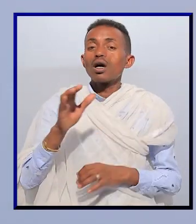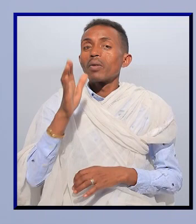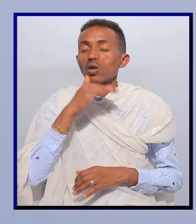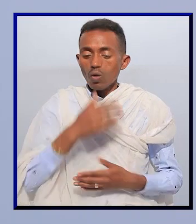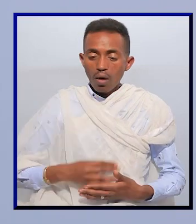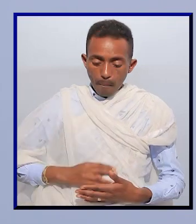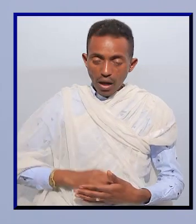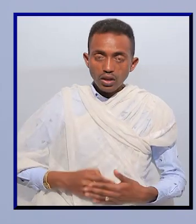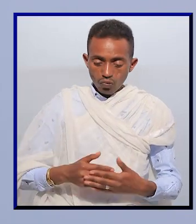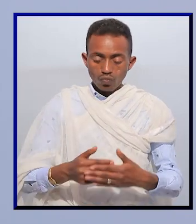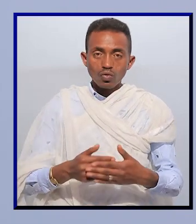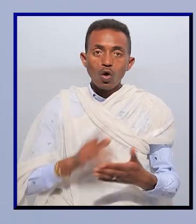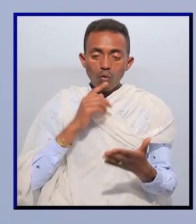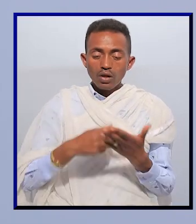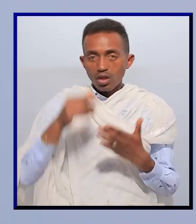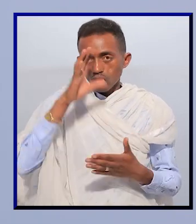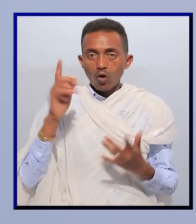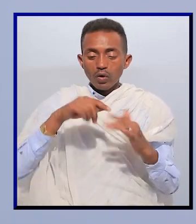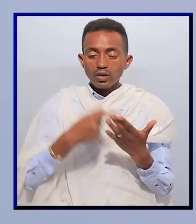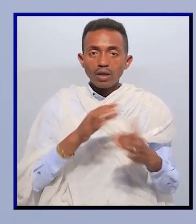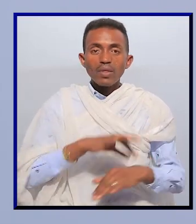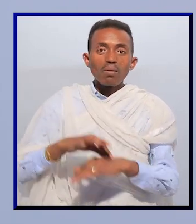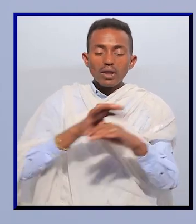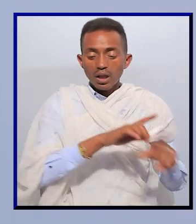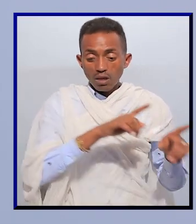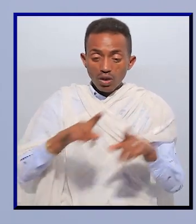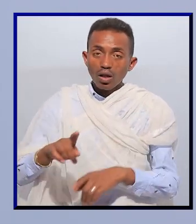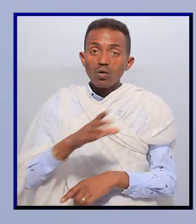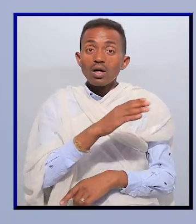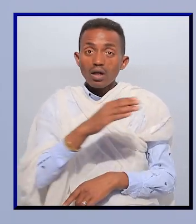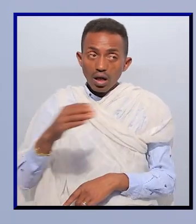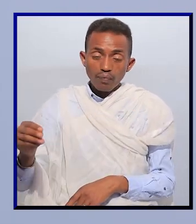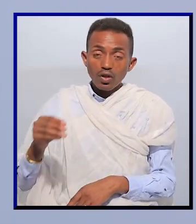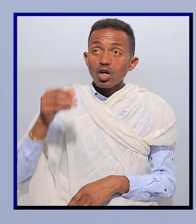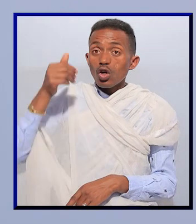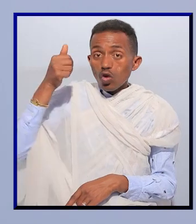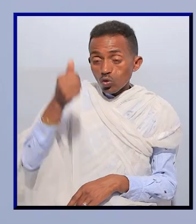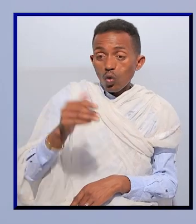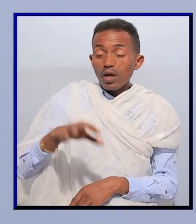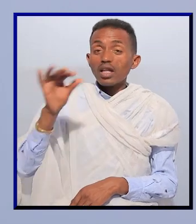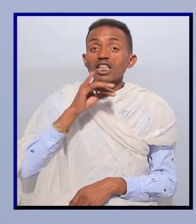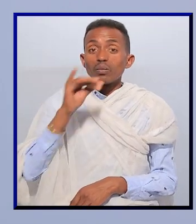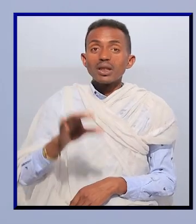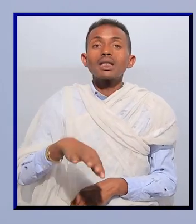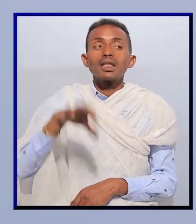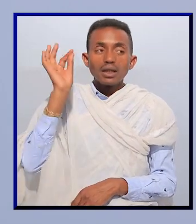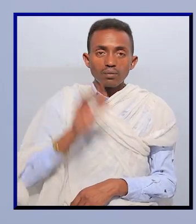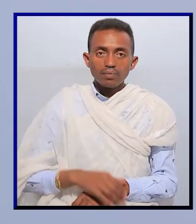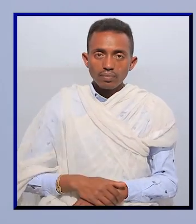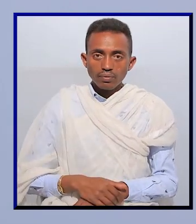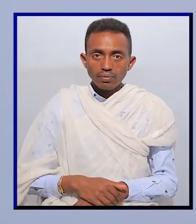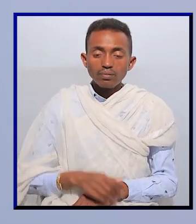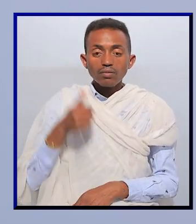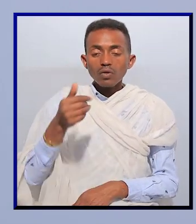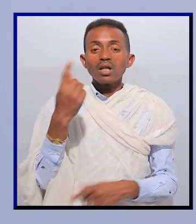ሰው ወደዚህ ምድር የመጣውና እሱ ያልተገኘበት ግኝት እሱ ያልመጣበት ድርጊት ይሄ ሰው